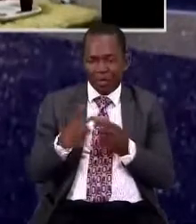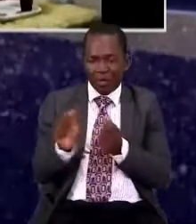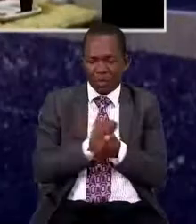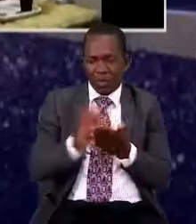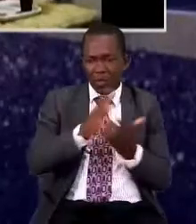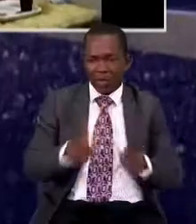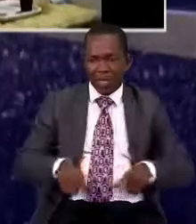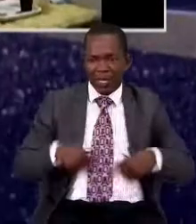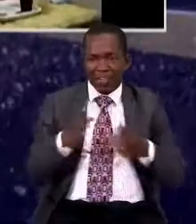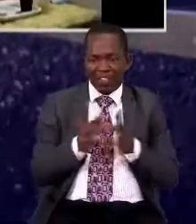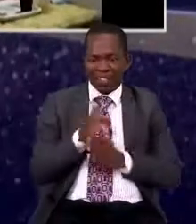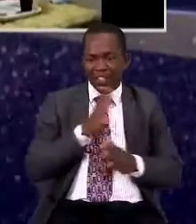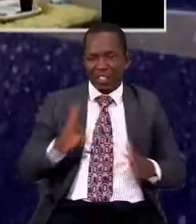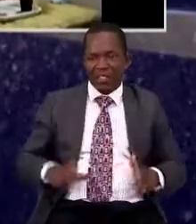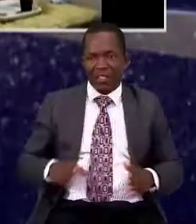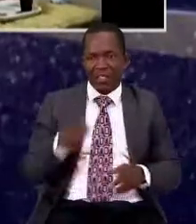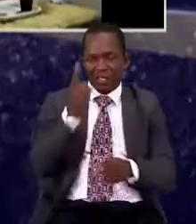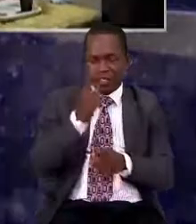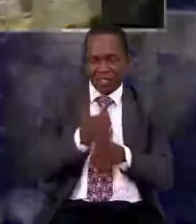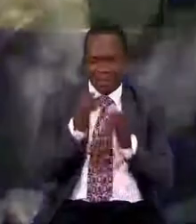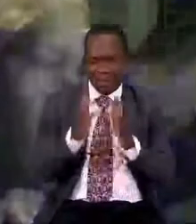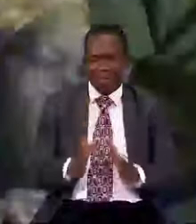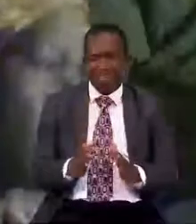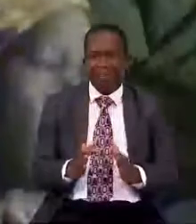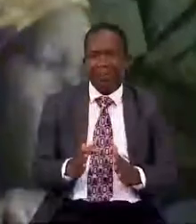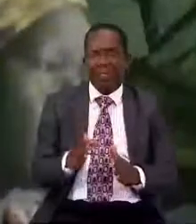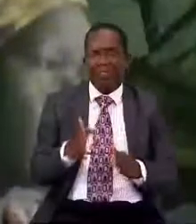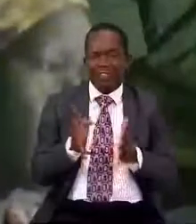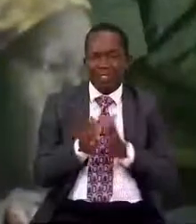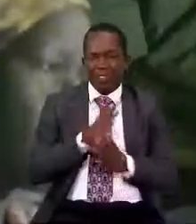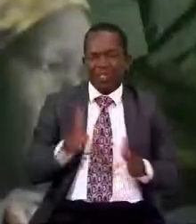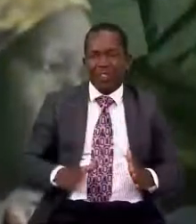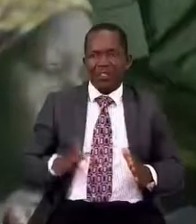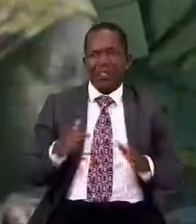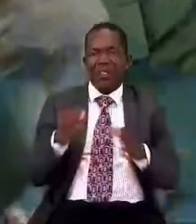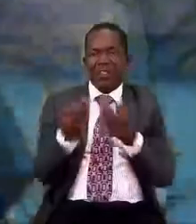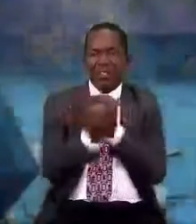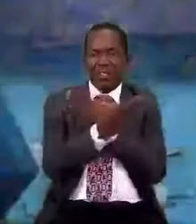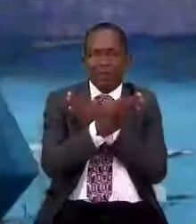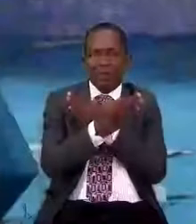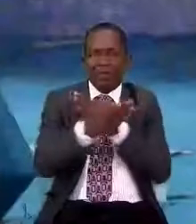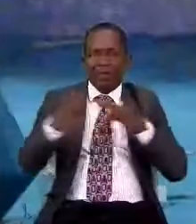Jésus, l'émancipateur, va vous affranchir ce jour au nom de Jésus-Christ.